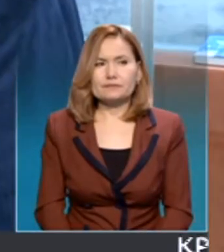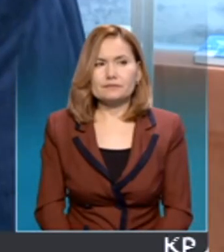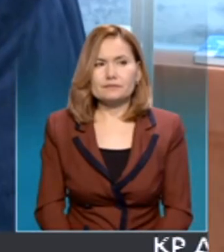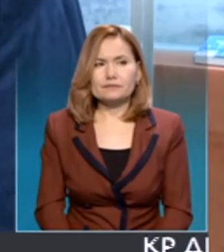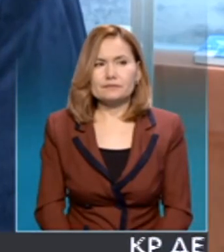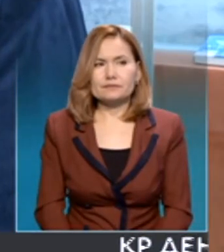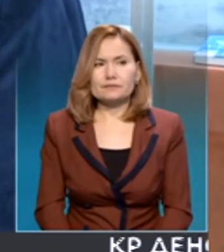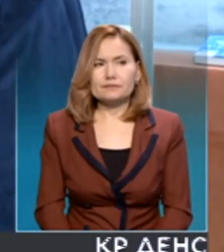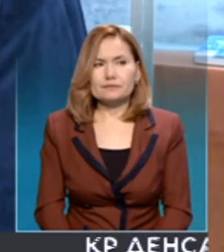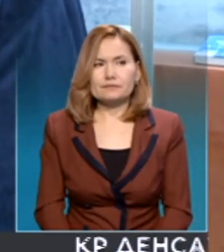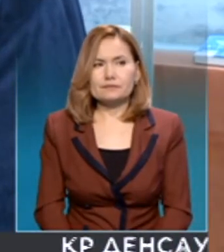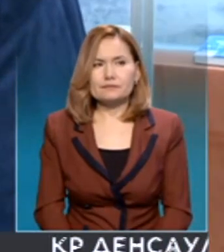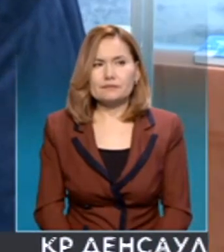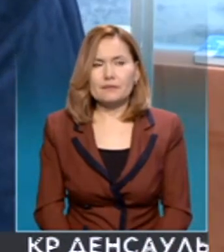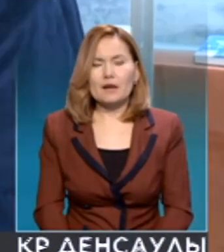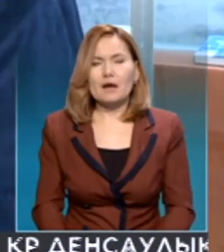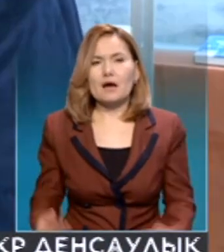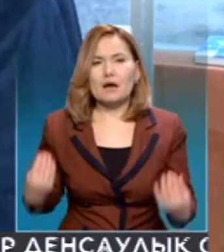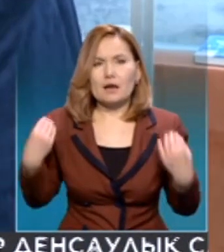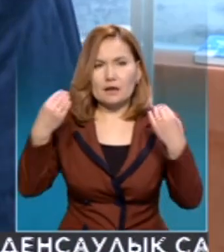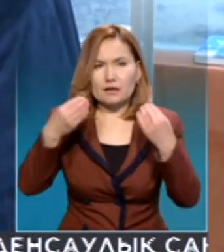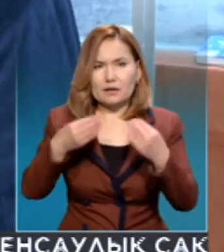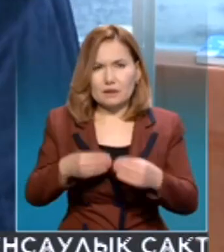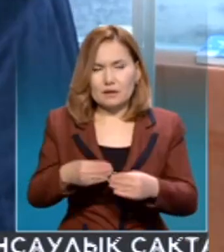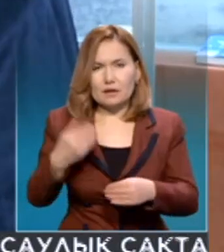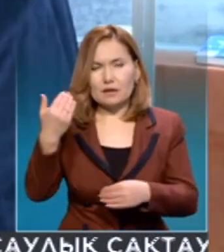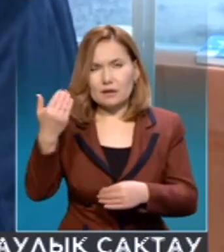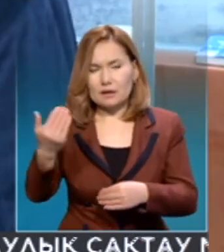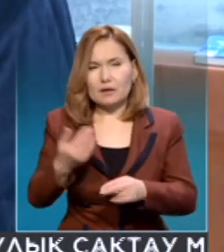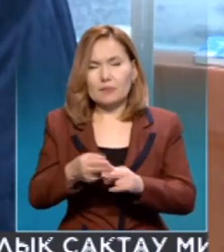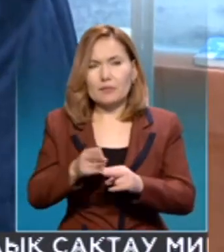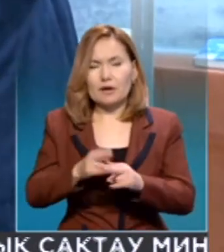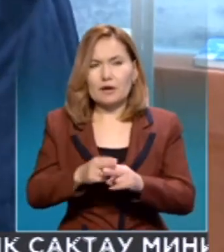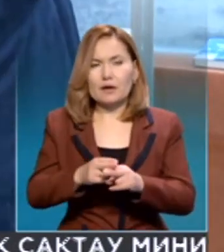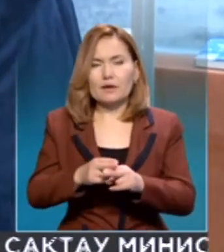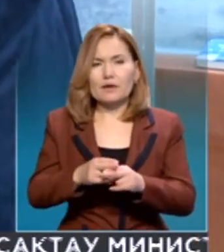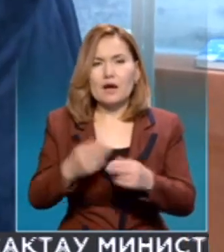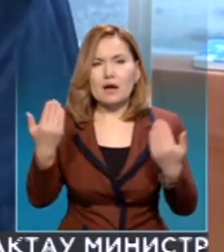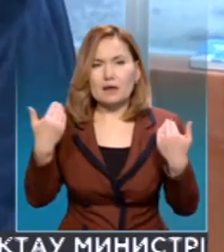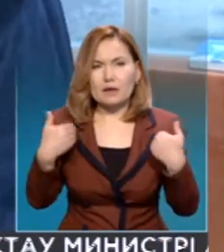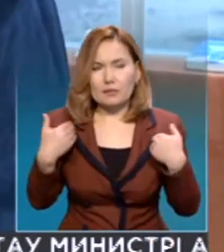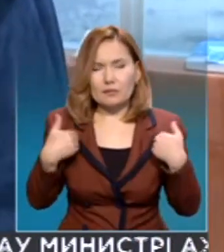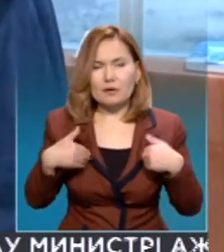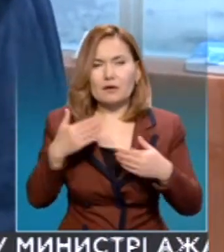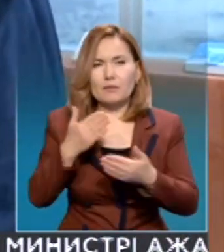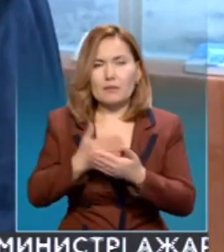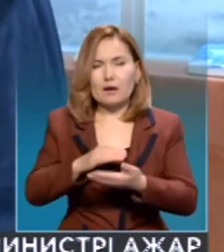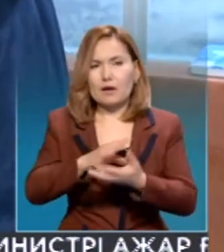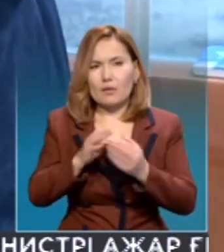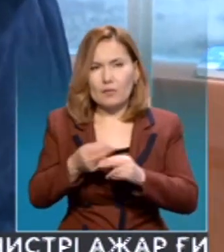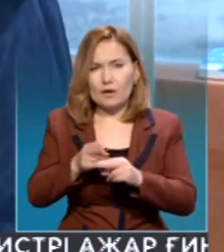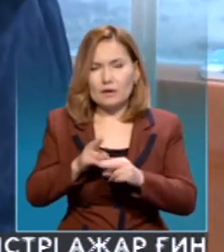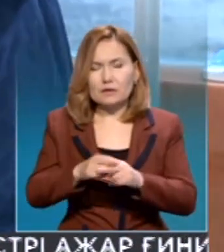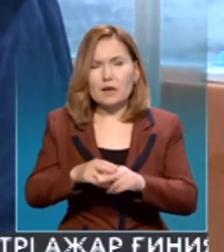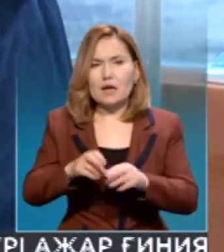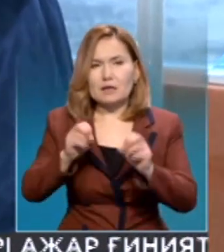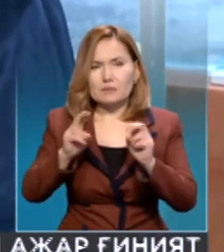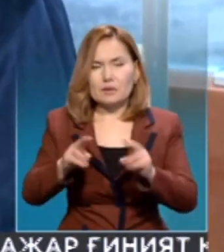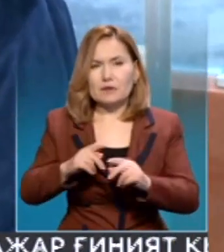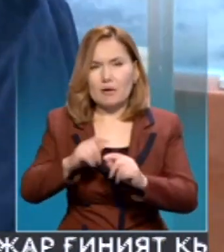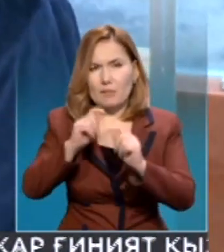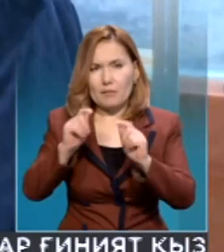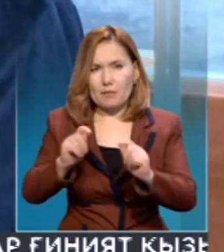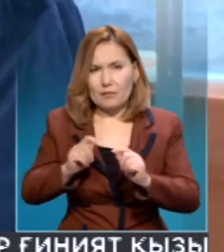Жанайдардың өзін, ағаның өзін киген желіктесі екен. Енді мынаны сіз киіңіз. Далаға шыққаныңызда,